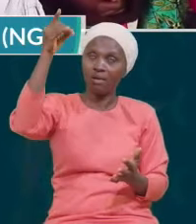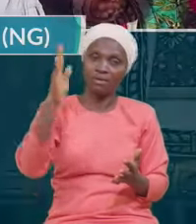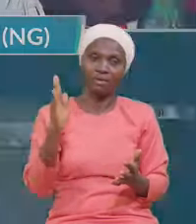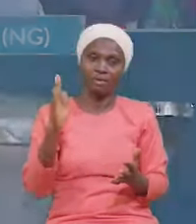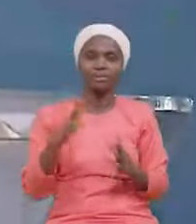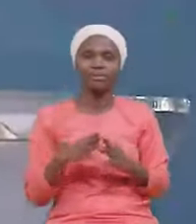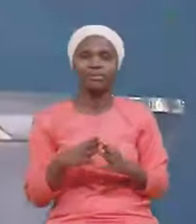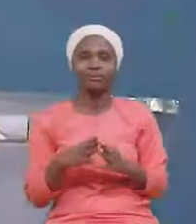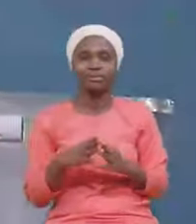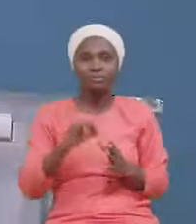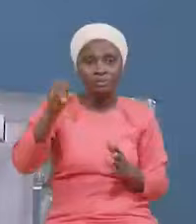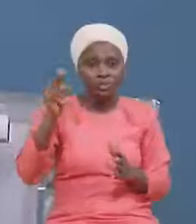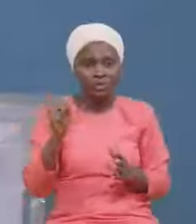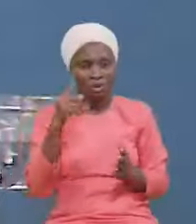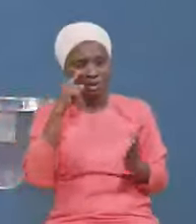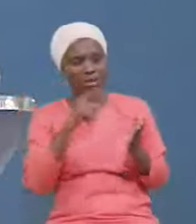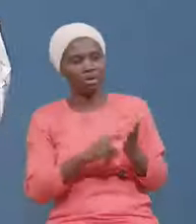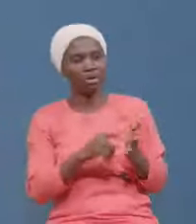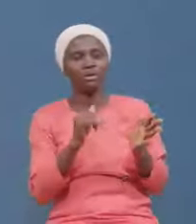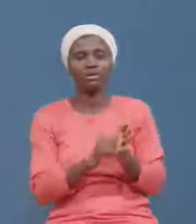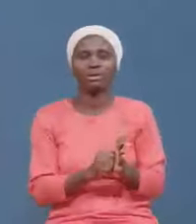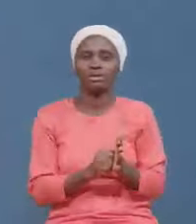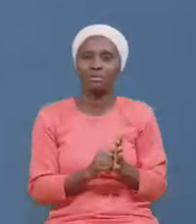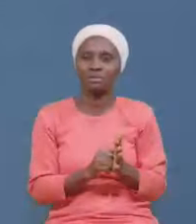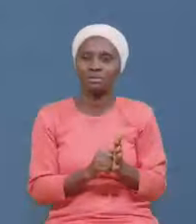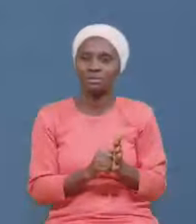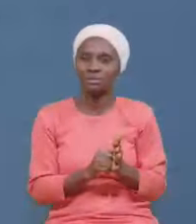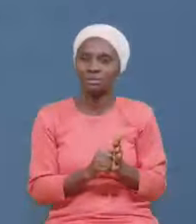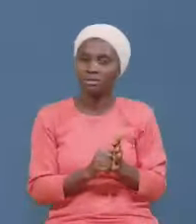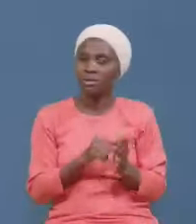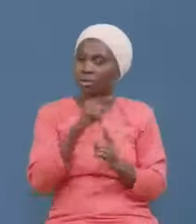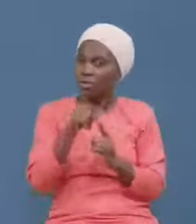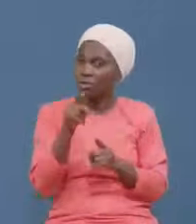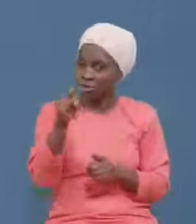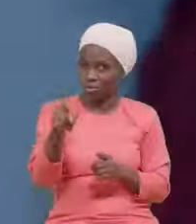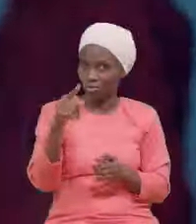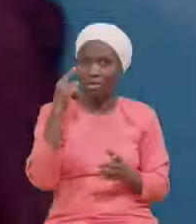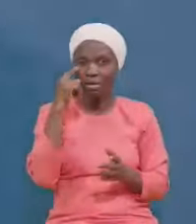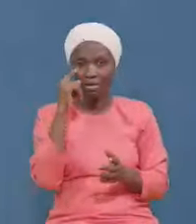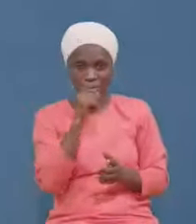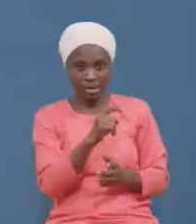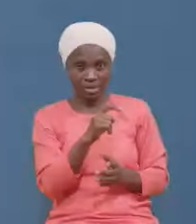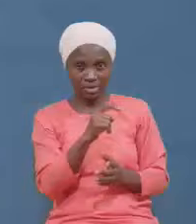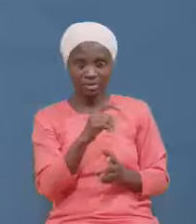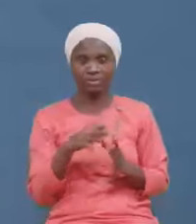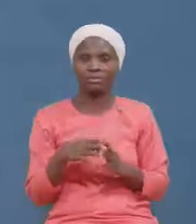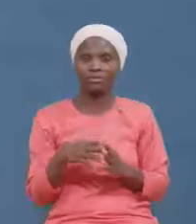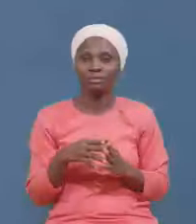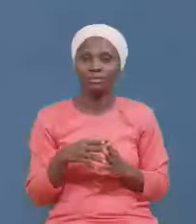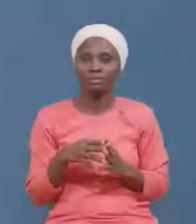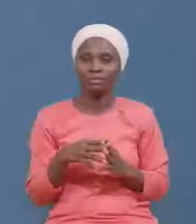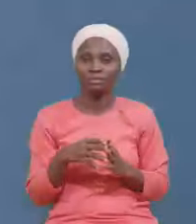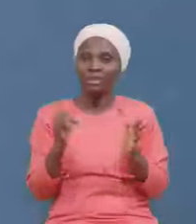గొర్రెపిల్ల. John recognized that. యోహాను సంగతి గుర్తిస్తున్నాడు. When you recognize. మీరు గుర్తిస్తారా?